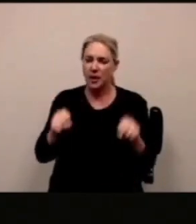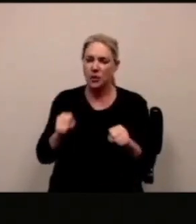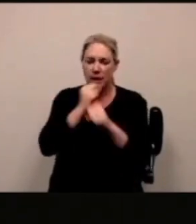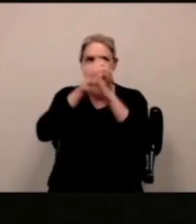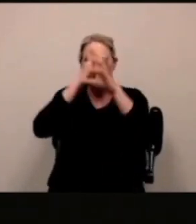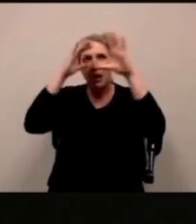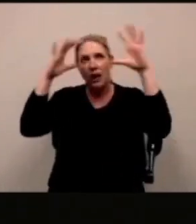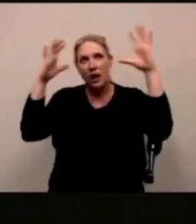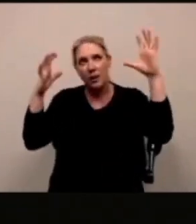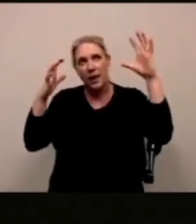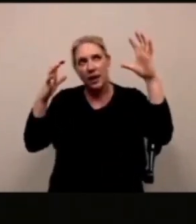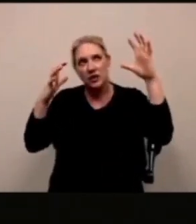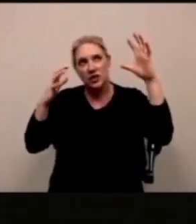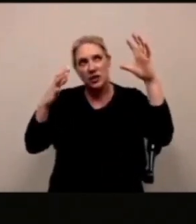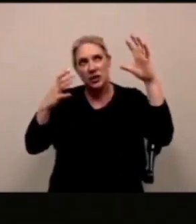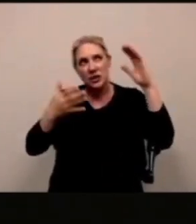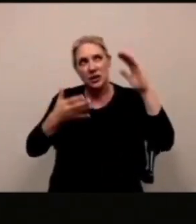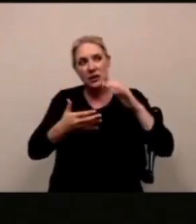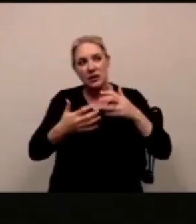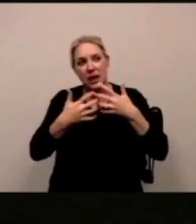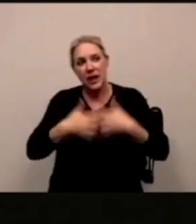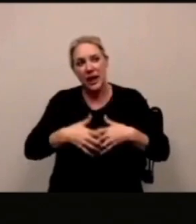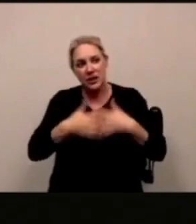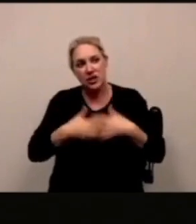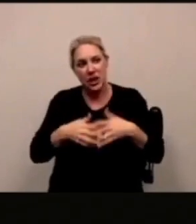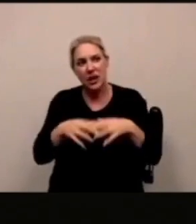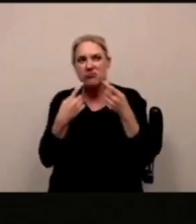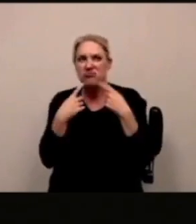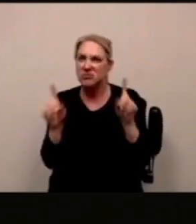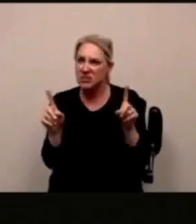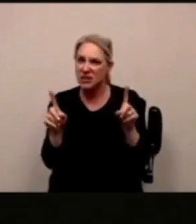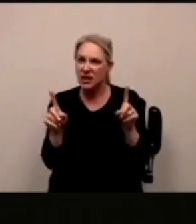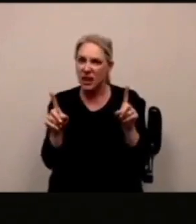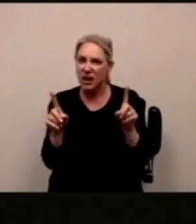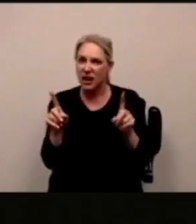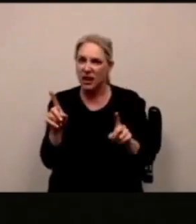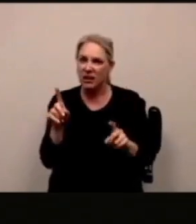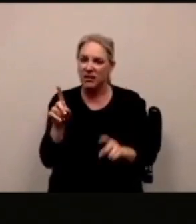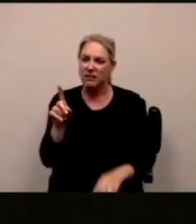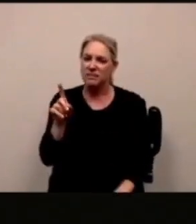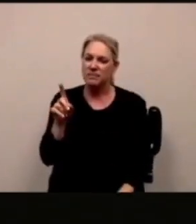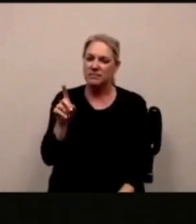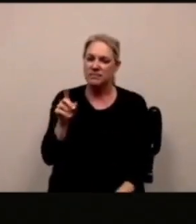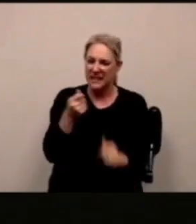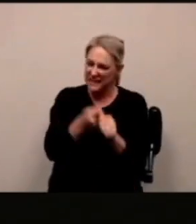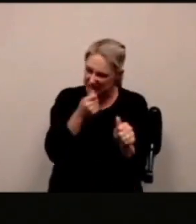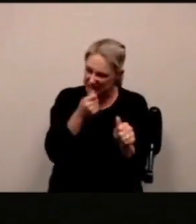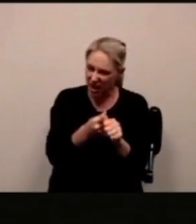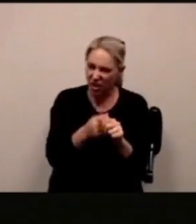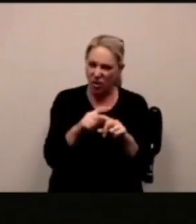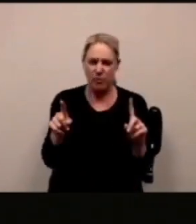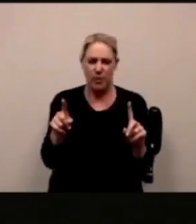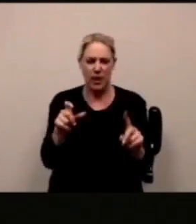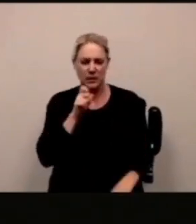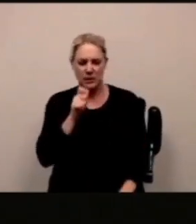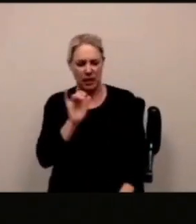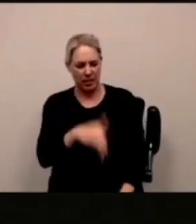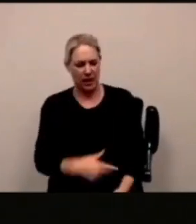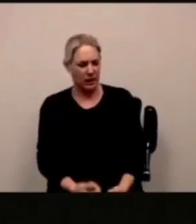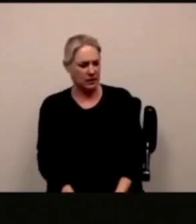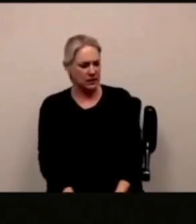を回っているという風な感じですちょっと複雑ですが可能になるんではないかとはと思い